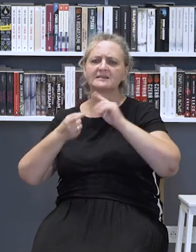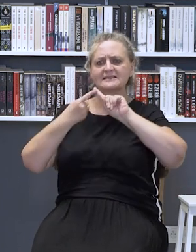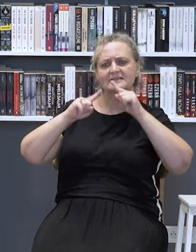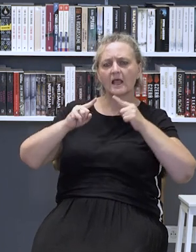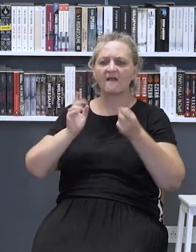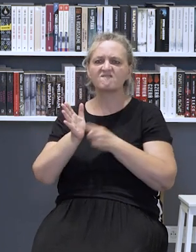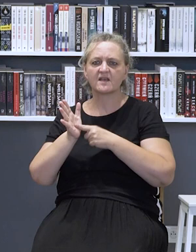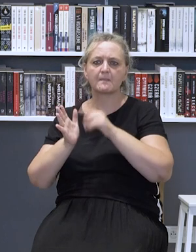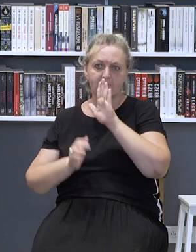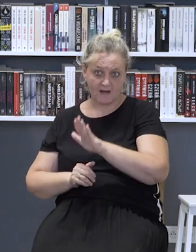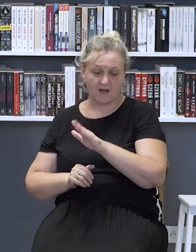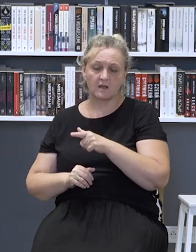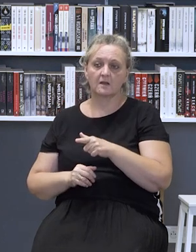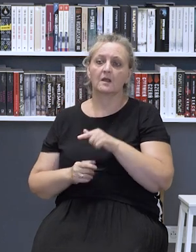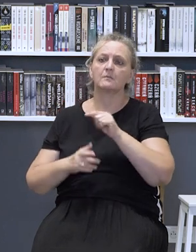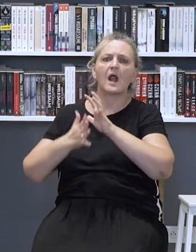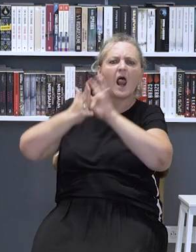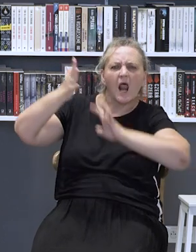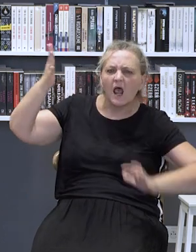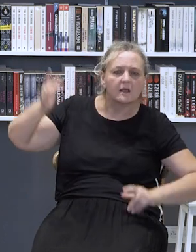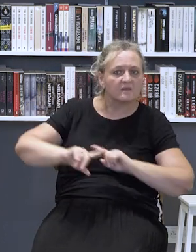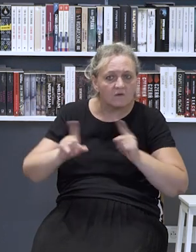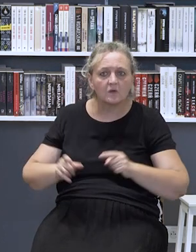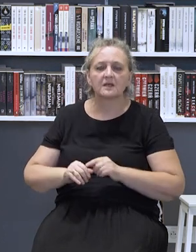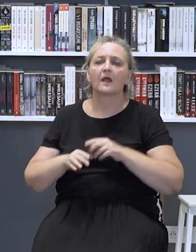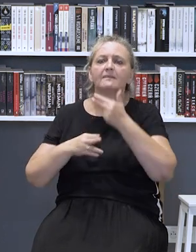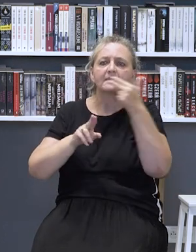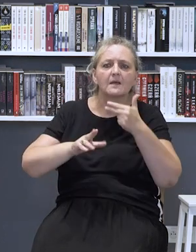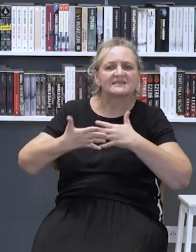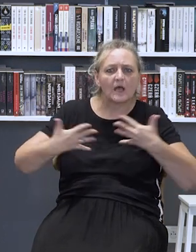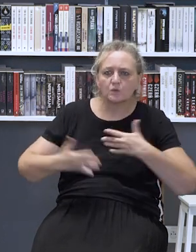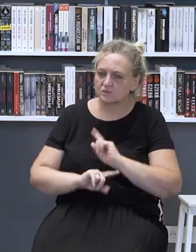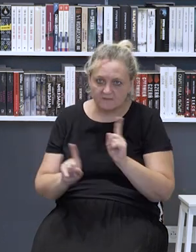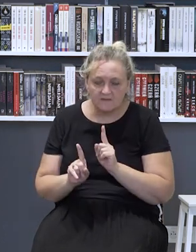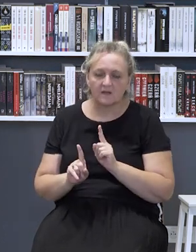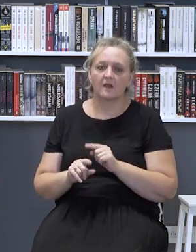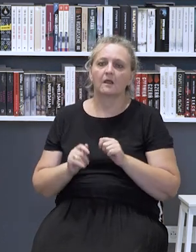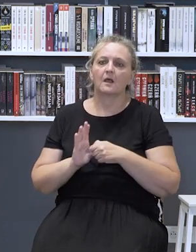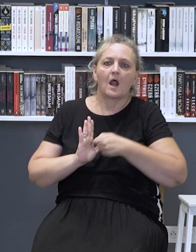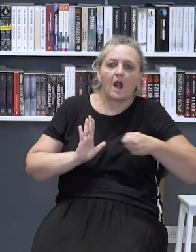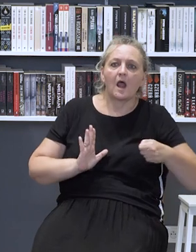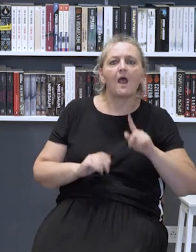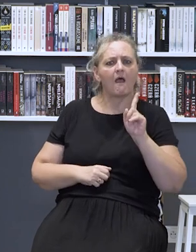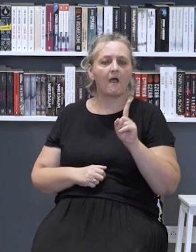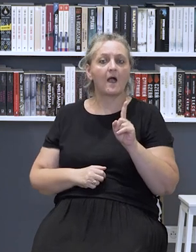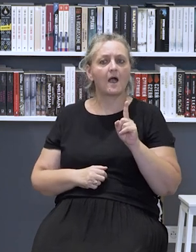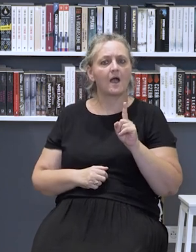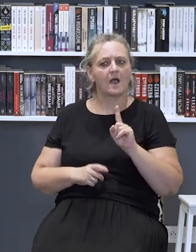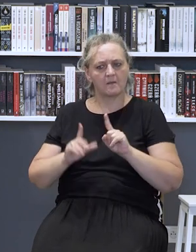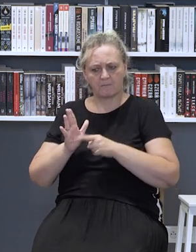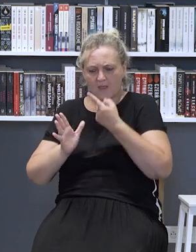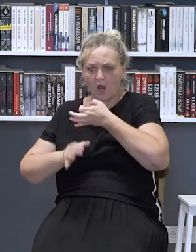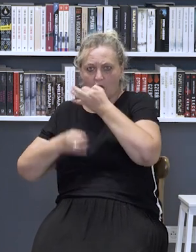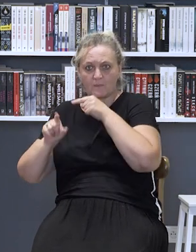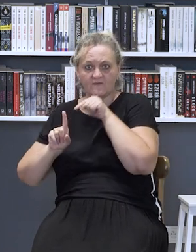nie? Musi być nie za długie, nie za wiele wątków, niczego nie pociągnę dalej, a w tym pierwszym opowiadaniu